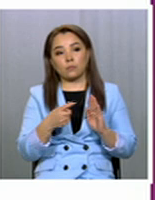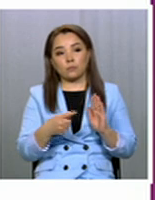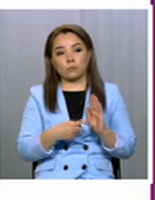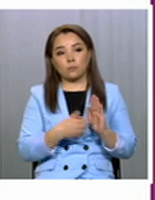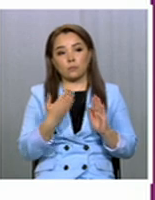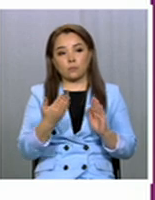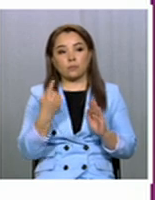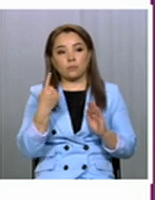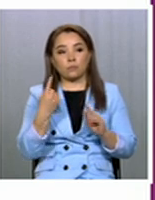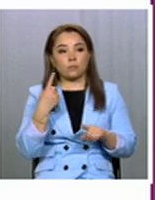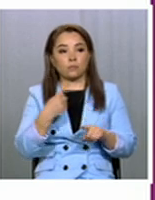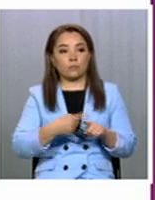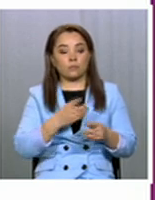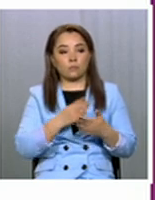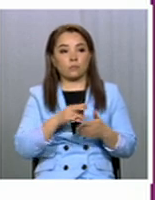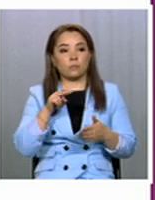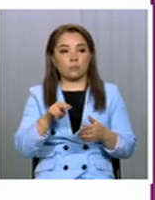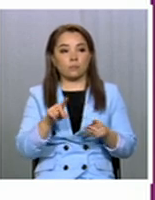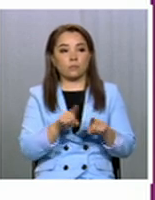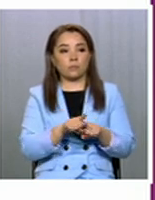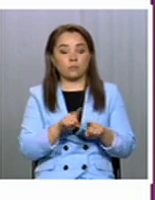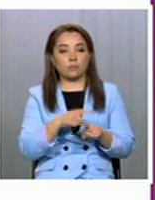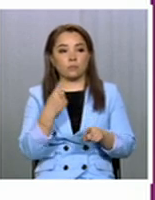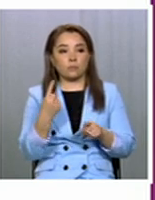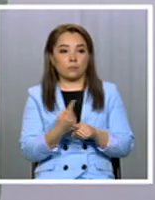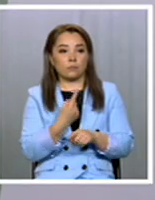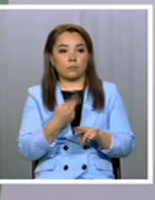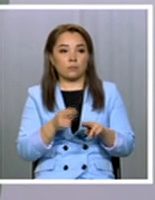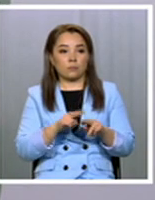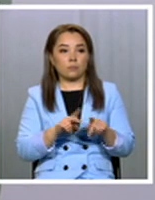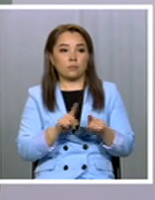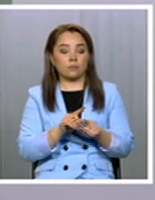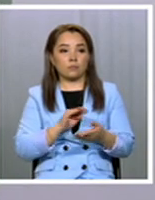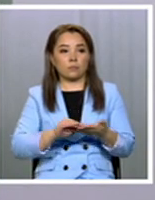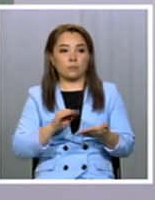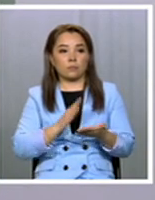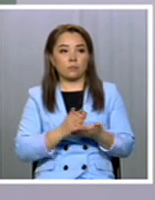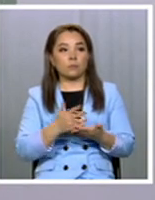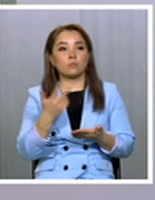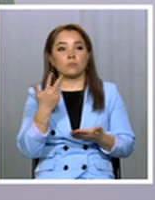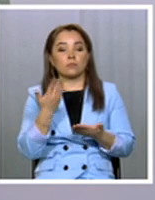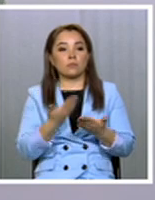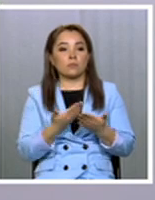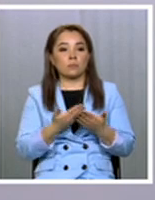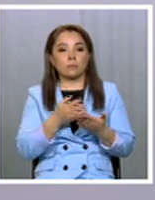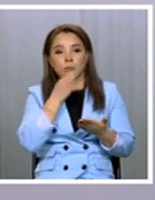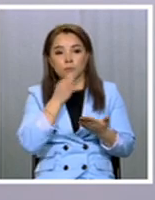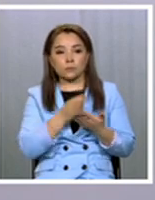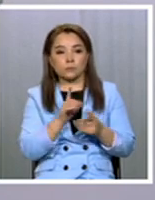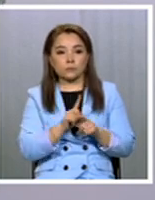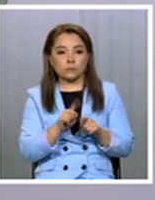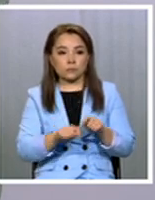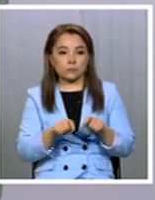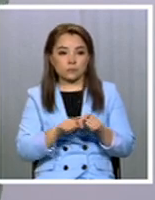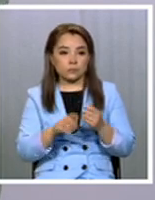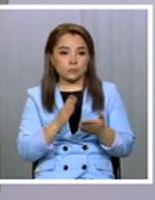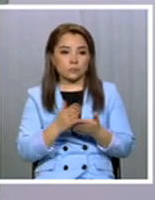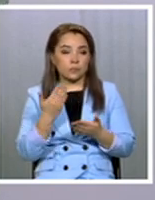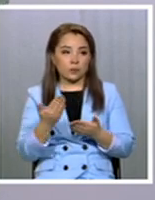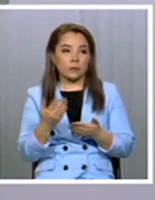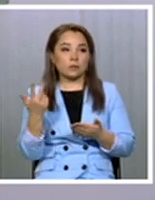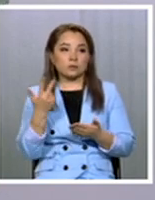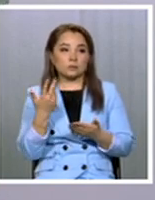1-ді қостық. Ол P рет, яғни 1 рет шықты. Келесі 3-ші мысалды да осылай қарастырайық.